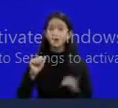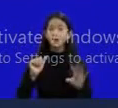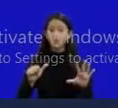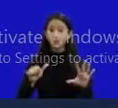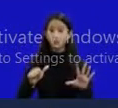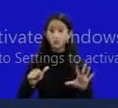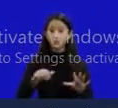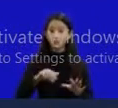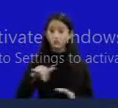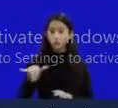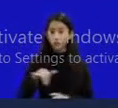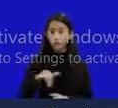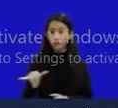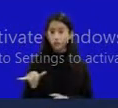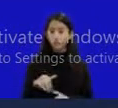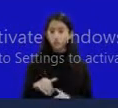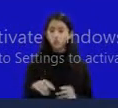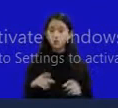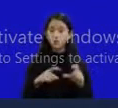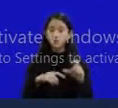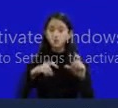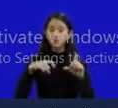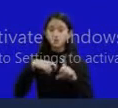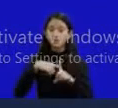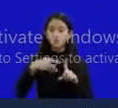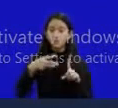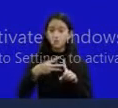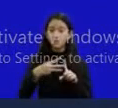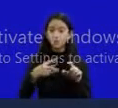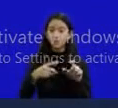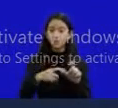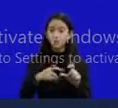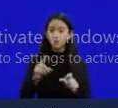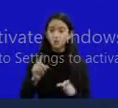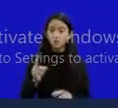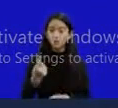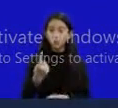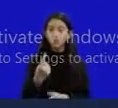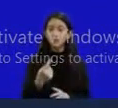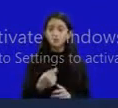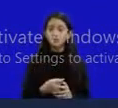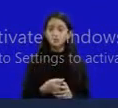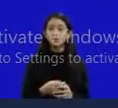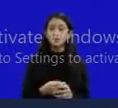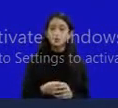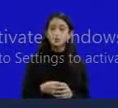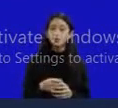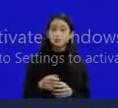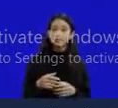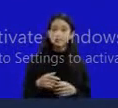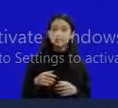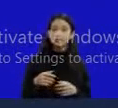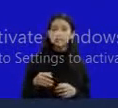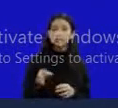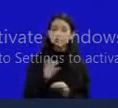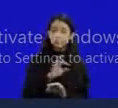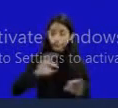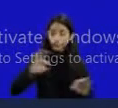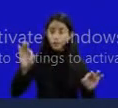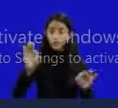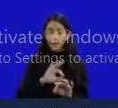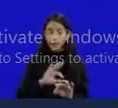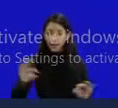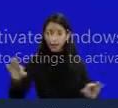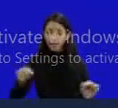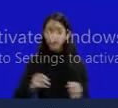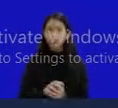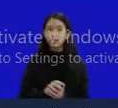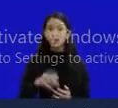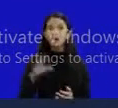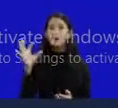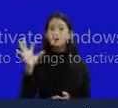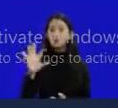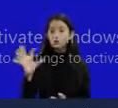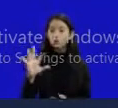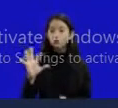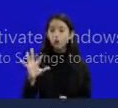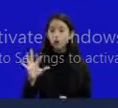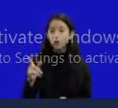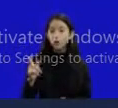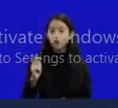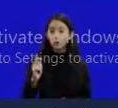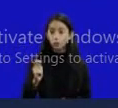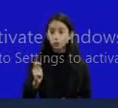enam sama seperti SKB Yang sebelumnya Yang satu adalah sanitasi dan kebersihan itu toilet sarana cuci tangan dan disinfektan